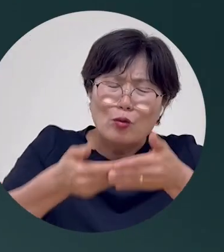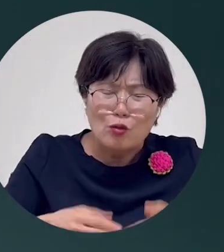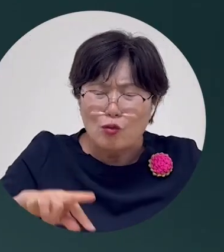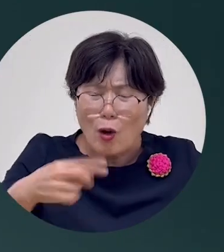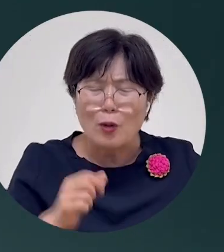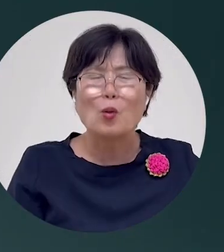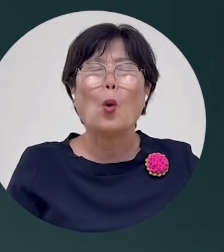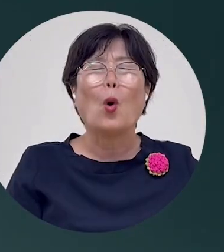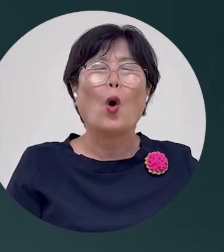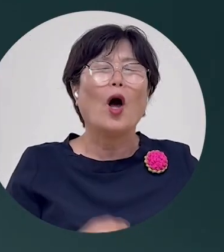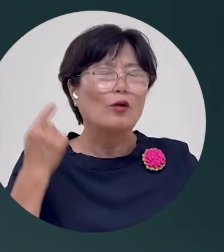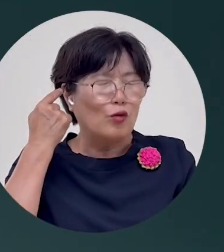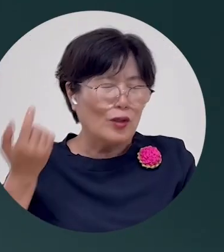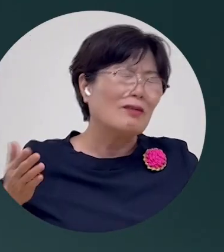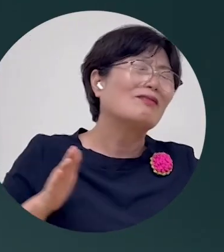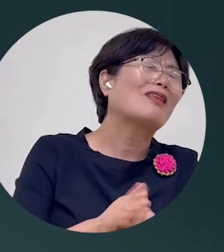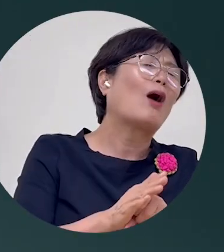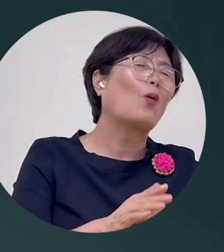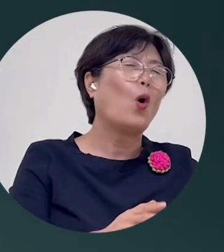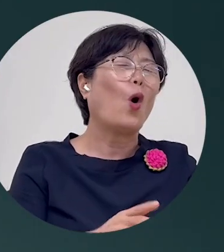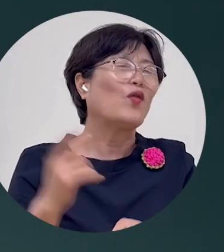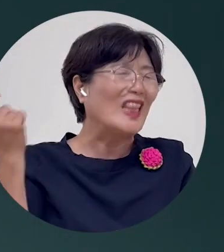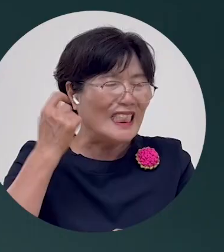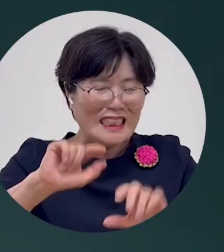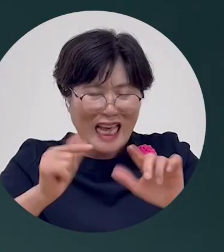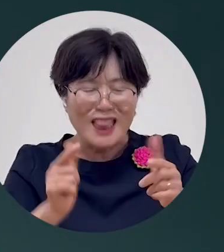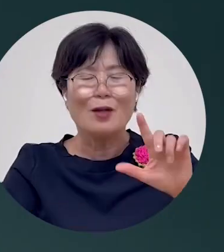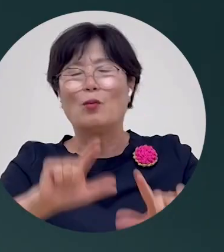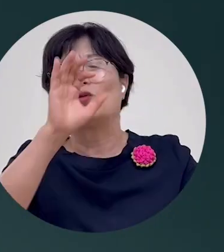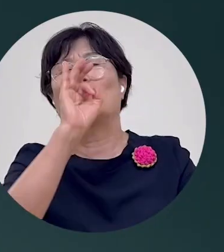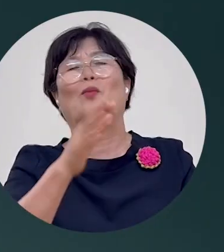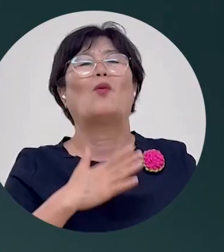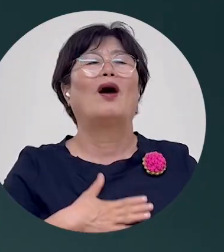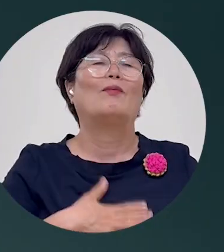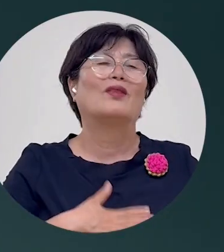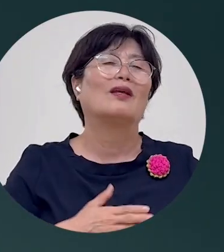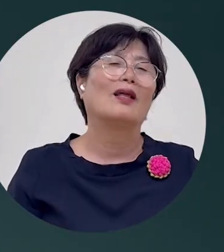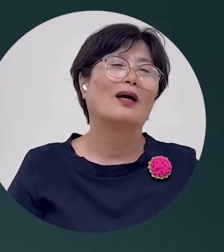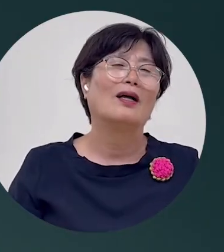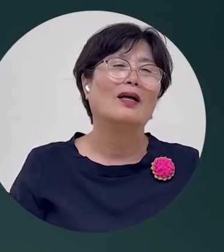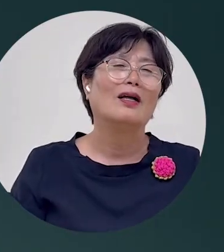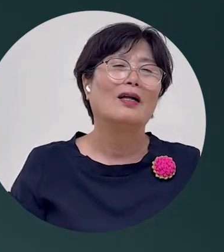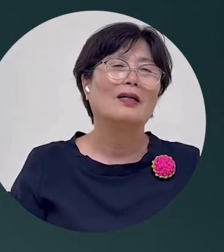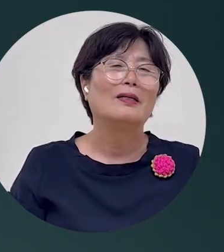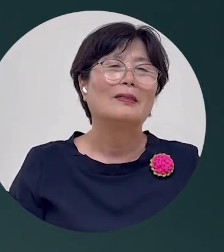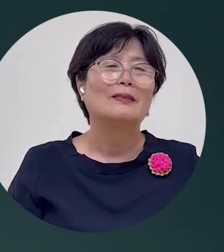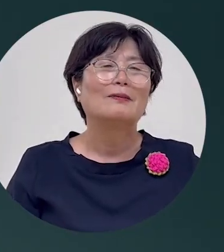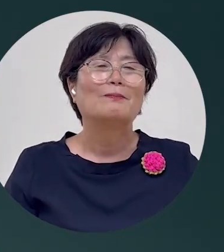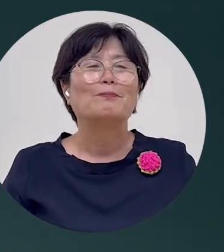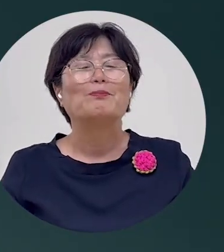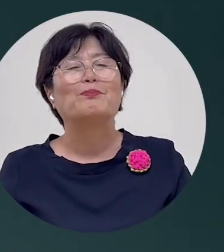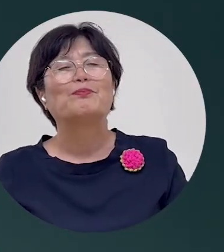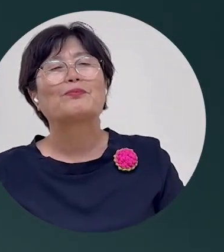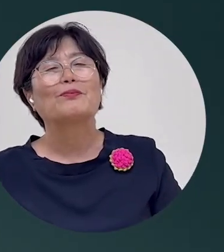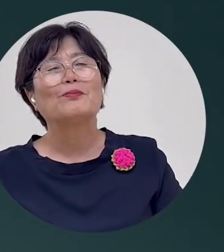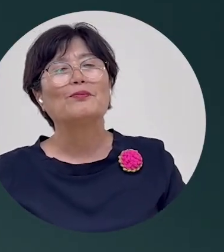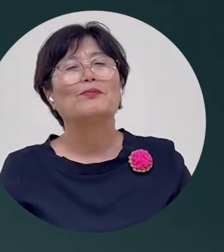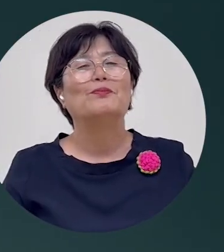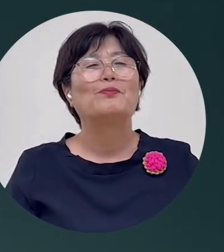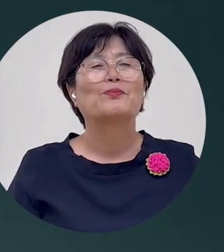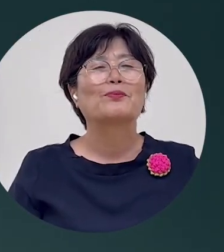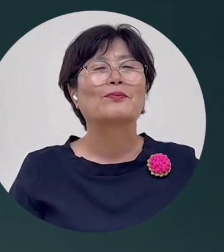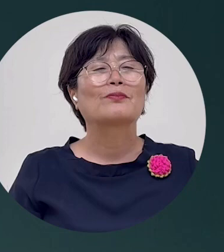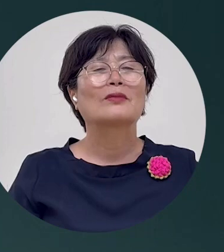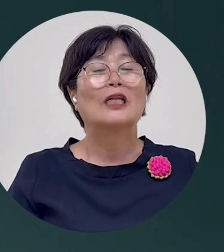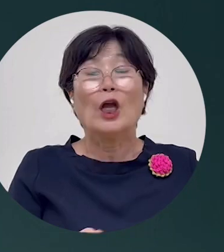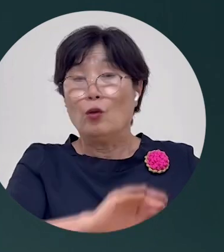꽉 닫아버렸습니다. 자, 한번 제가 물어볼게요. 이것도 온고에 없는 거 이야기합니다. 자,